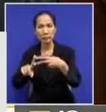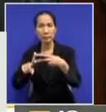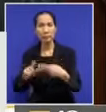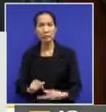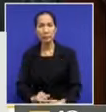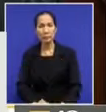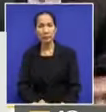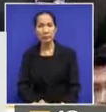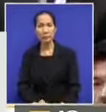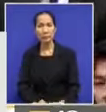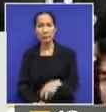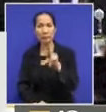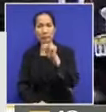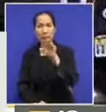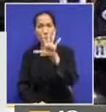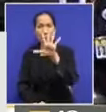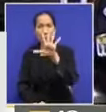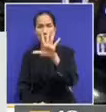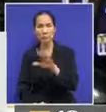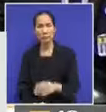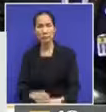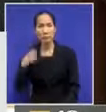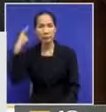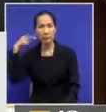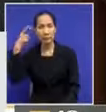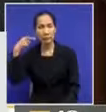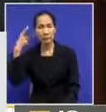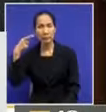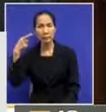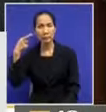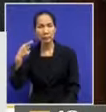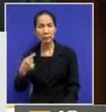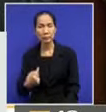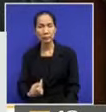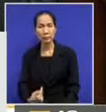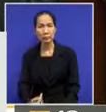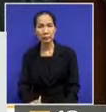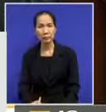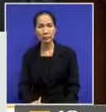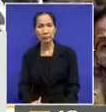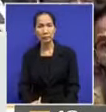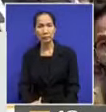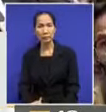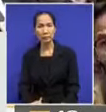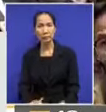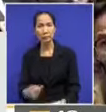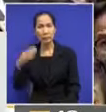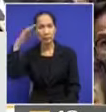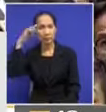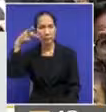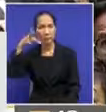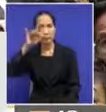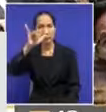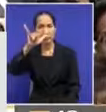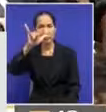ะ 35นางสาวกุลวลีนบอมรบดี ท่านพลเอกประยุทธ์จันทร์โอช